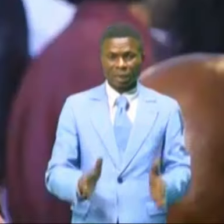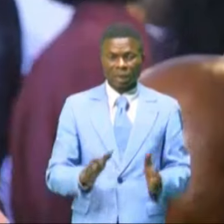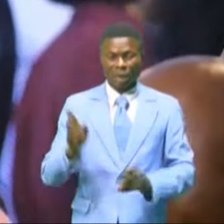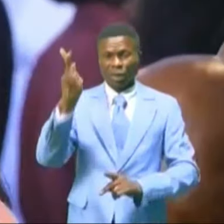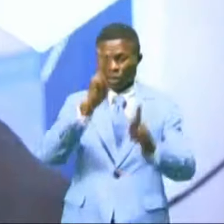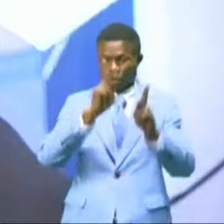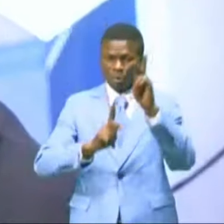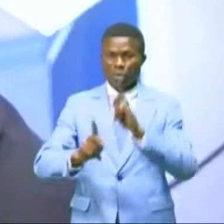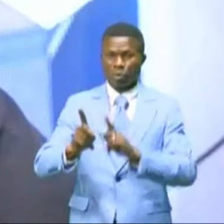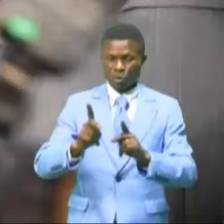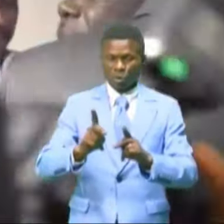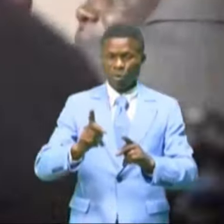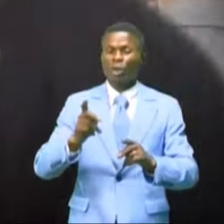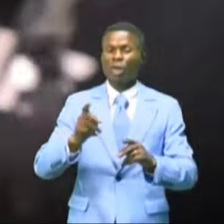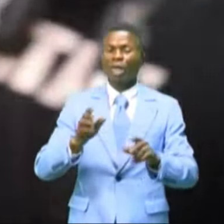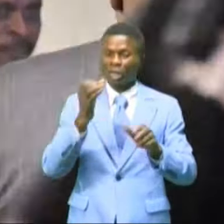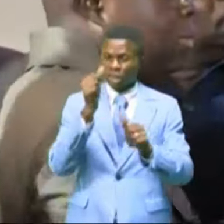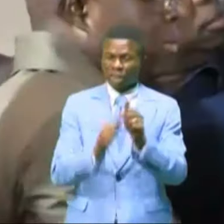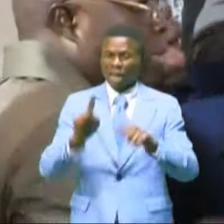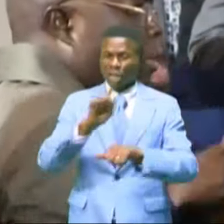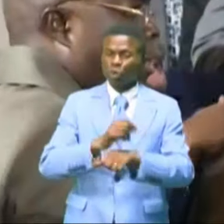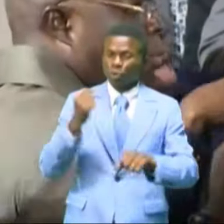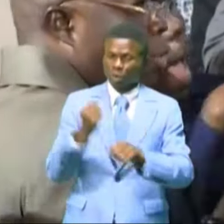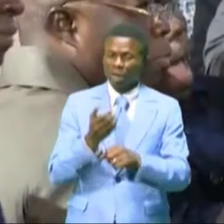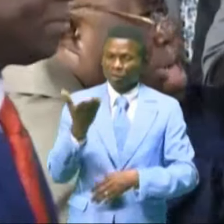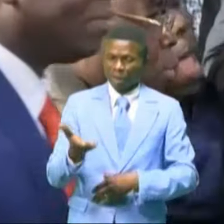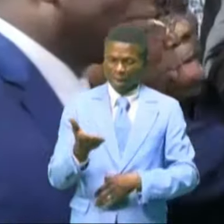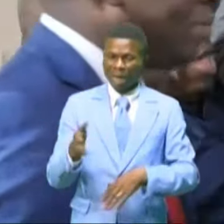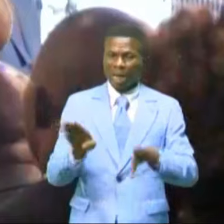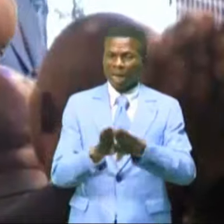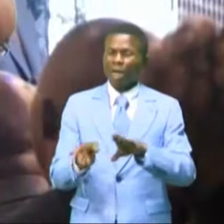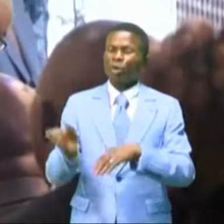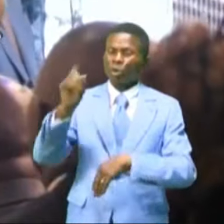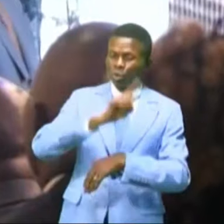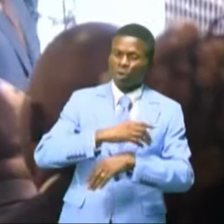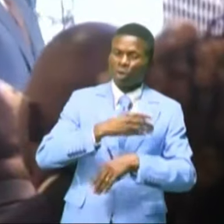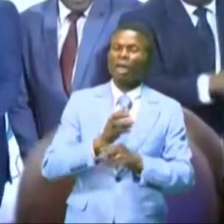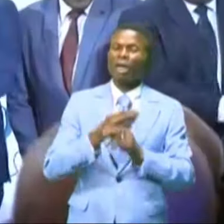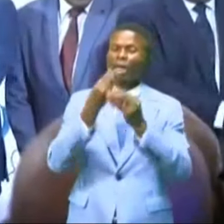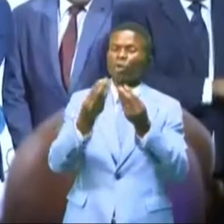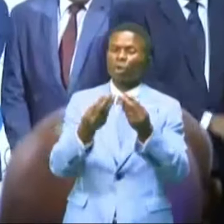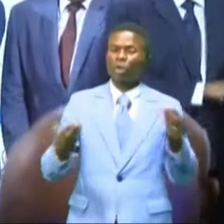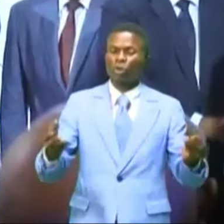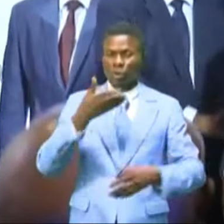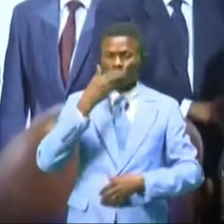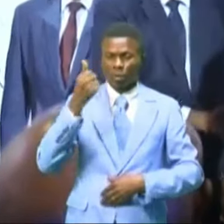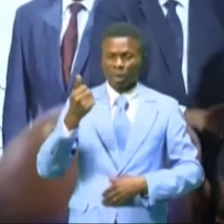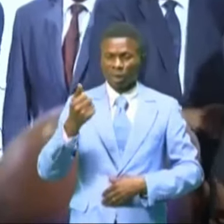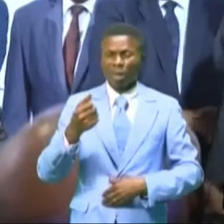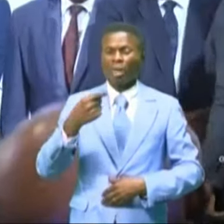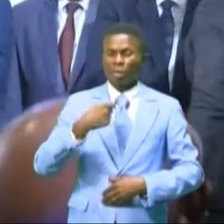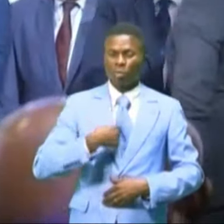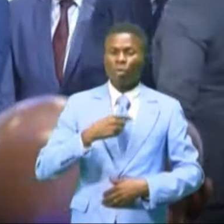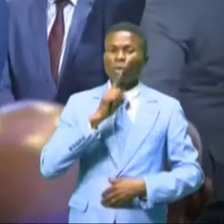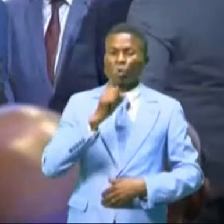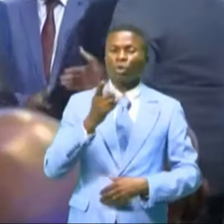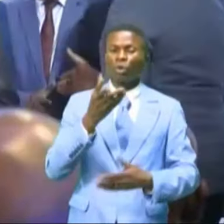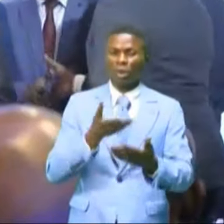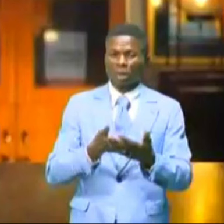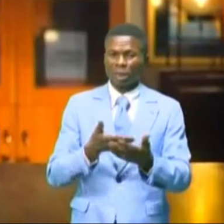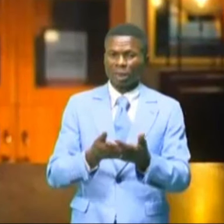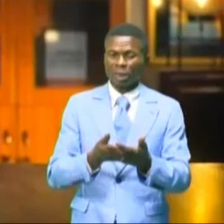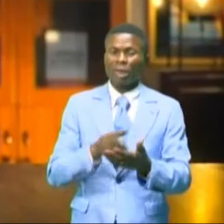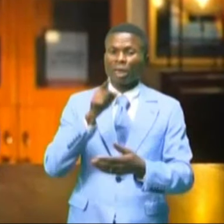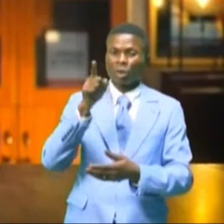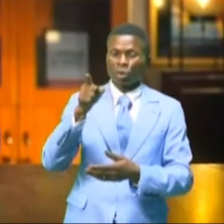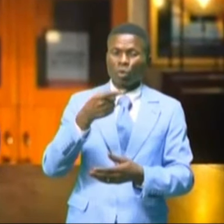citoyens qui jour et nuit travaillent pour réaliser de meilleurs résultats. Je cite par là parce que c'est à lui que